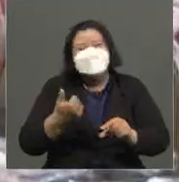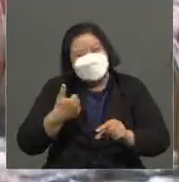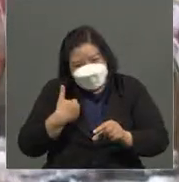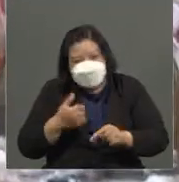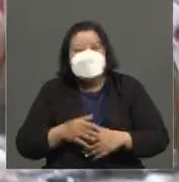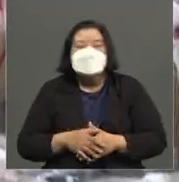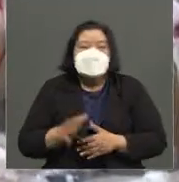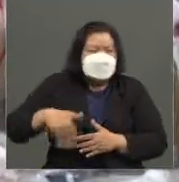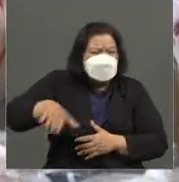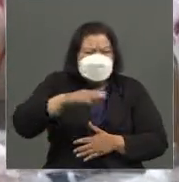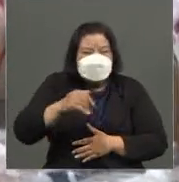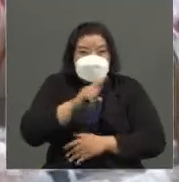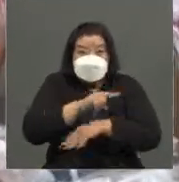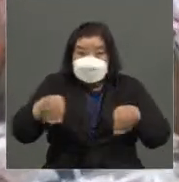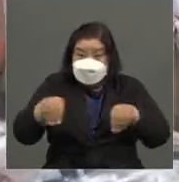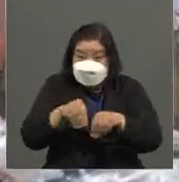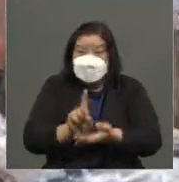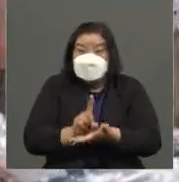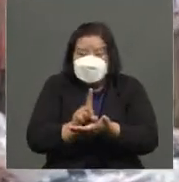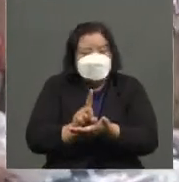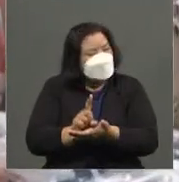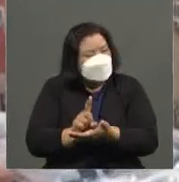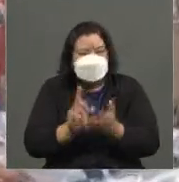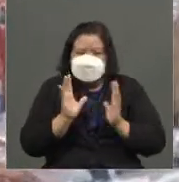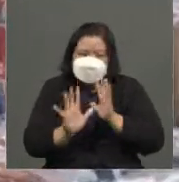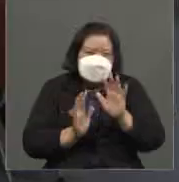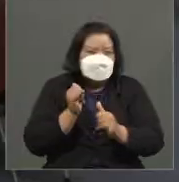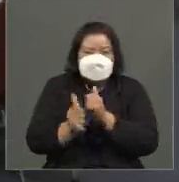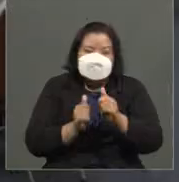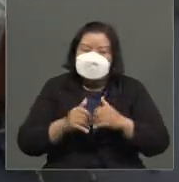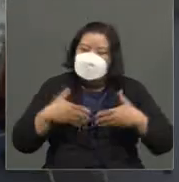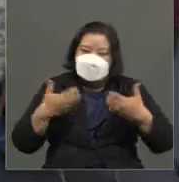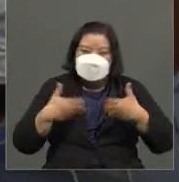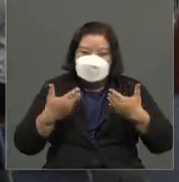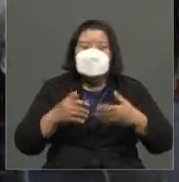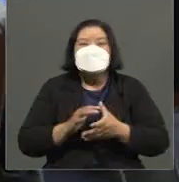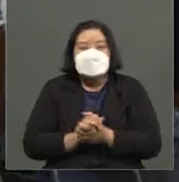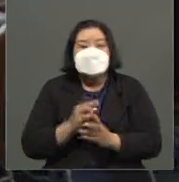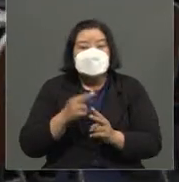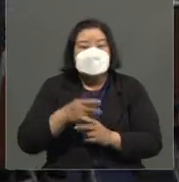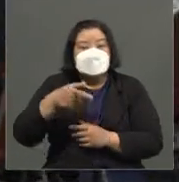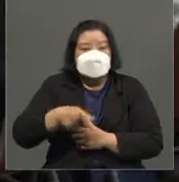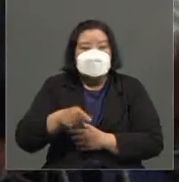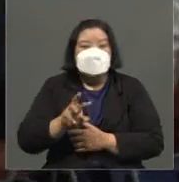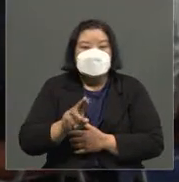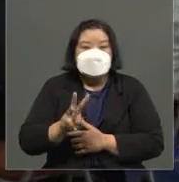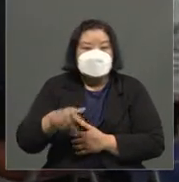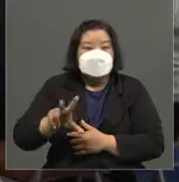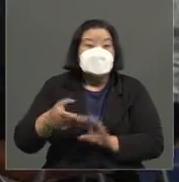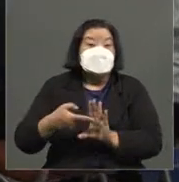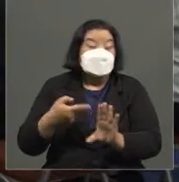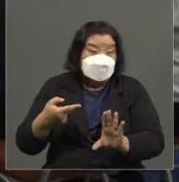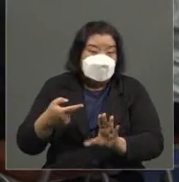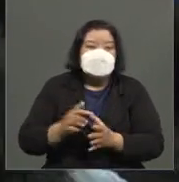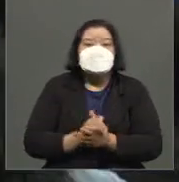ยิ่งใกล้ช่วงเทศกาลนะครับก็ยิ่งคึกคักมากขึ้นเรื่อยๆฮะทางด้านนางพรวิภาตั้งเจริญมั่นคงครับผู้อำนวยการอาวุโส